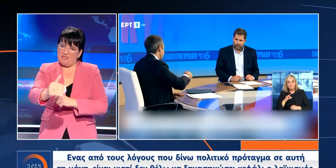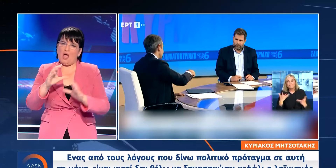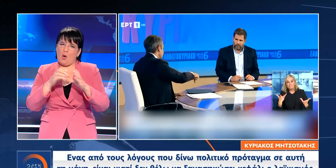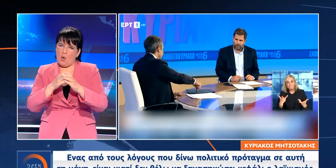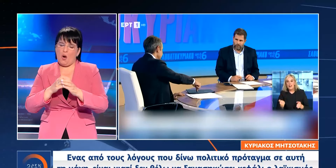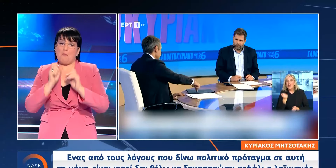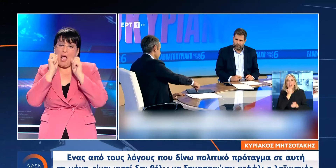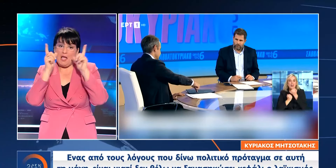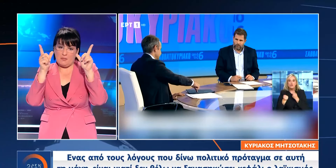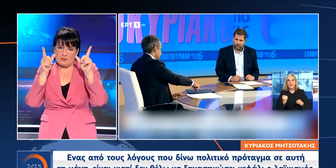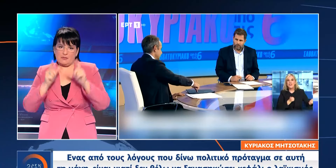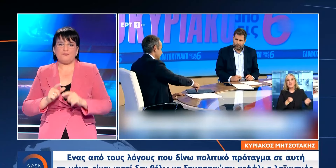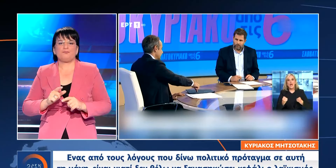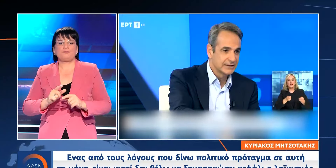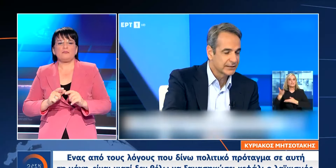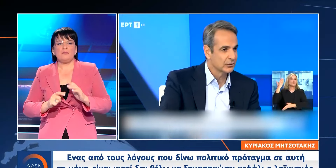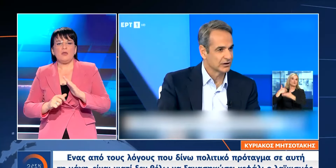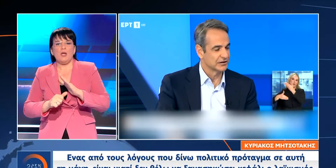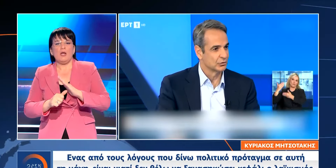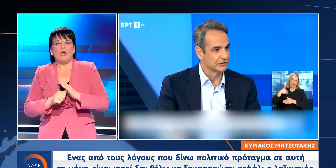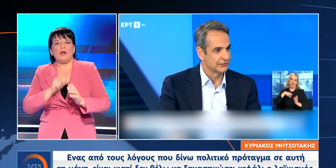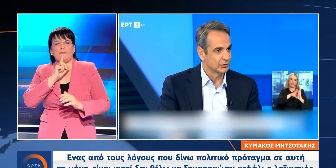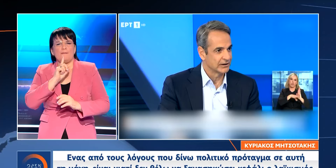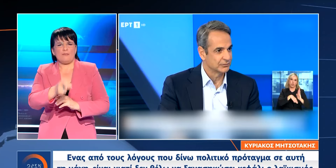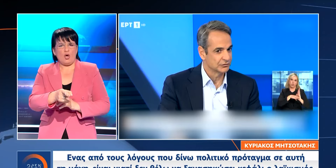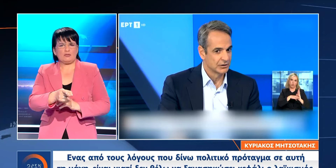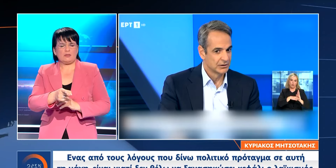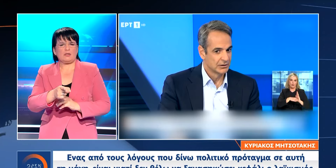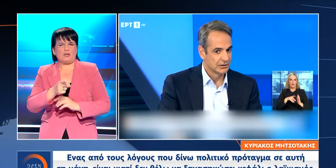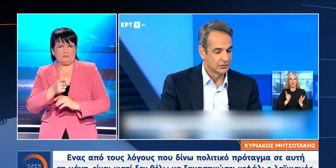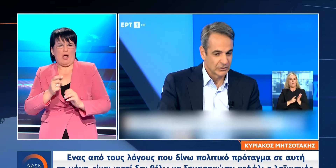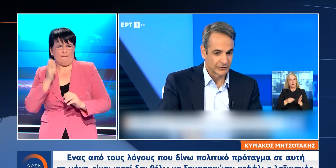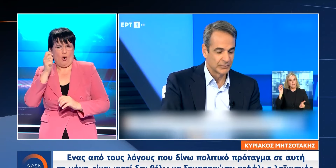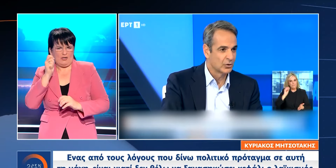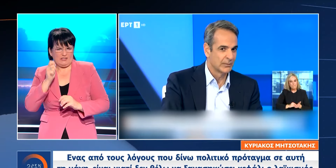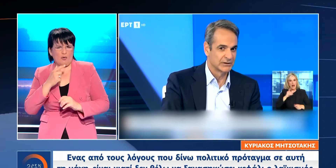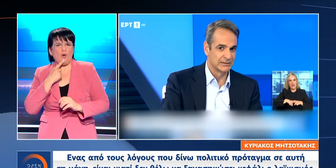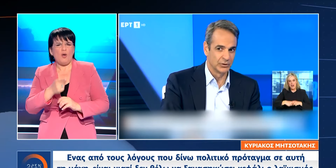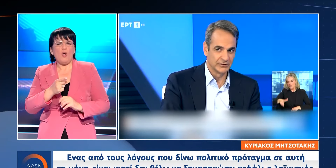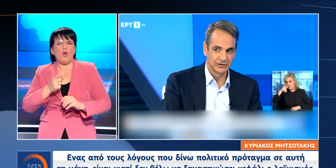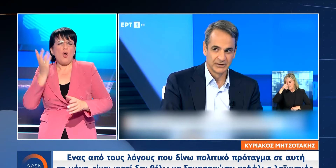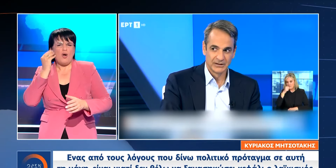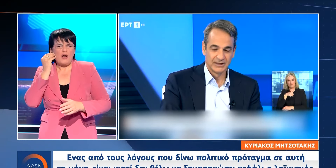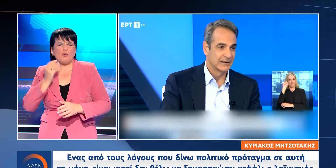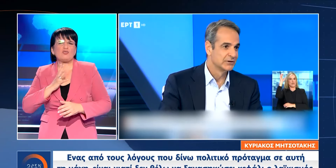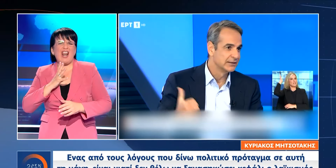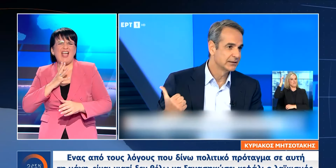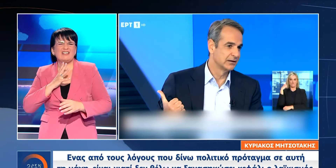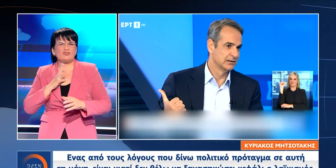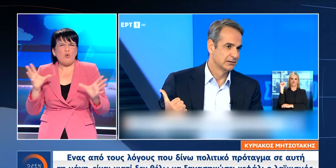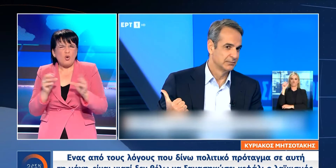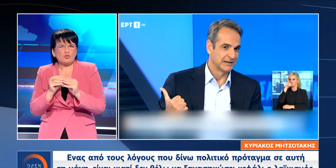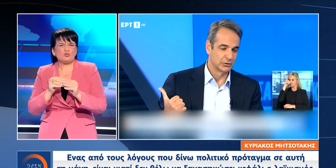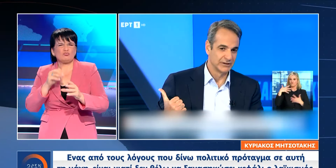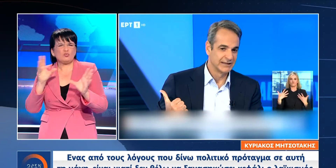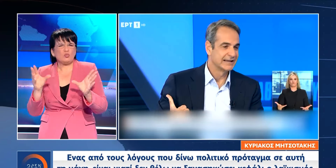δίνω πολιτικό πρόταγμα σε αυτήν τη μάχη είναι γιατί δεν θέλω να ξανασηκώσει κεφάλι ο λαϊκισμός. Διότι όλα αυτά τα οποία ακούμε από την αντιπολίτευση, είτε από τη